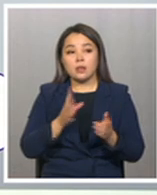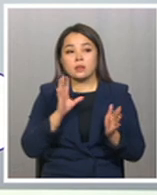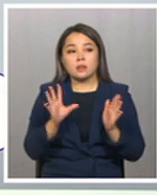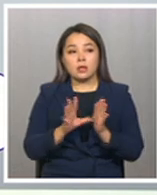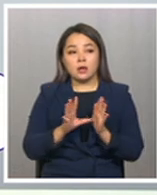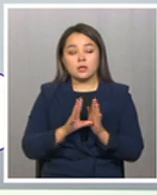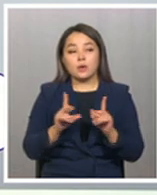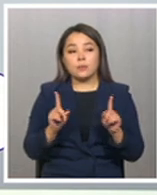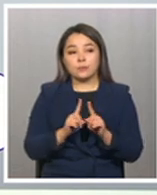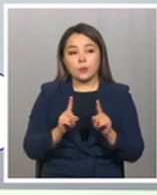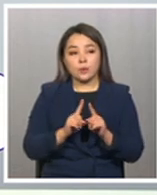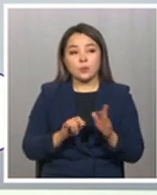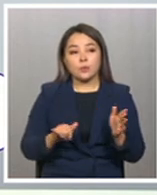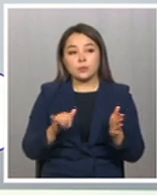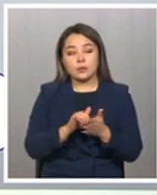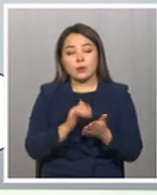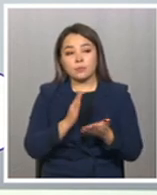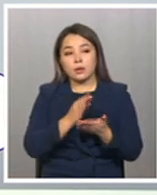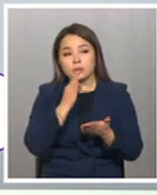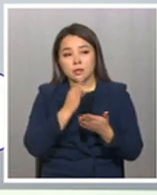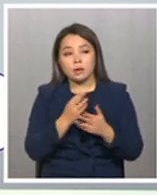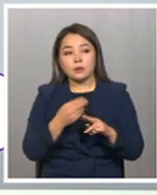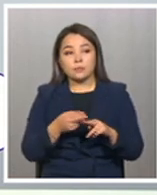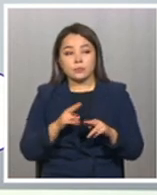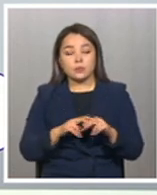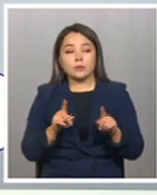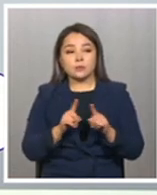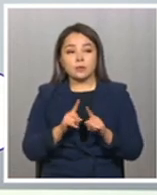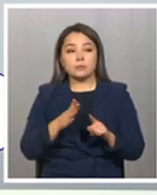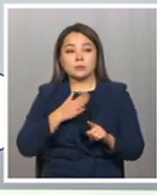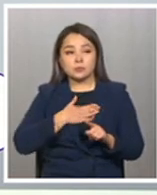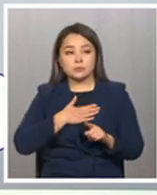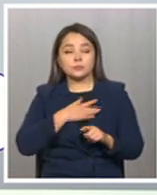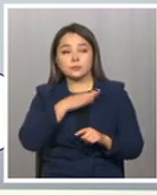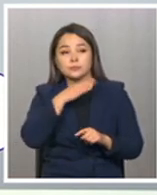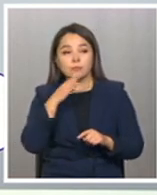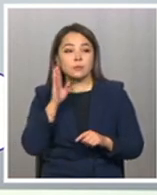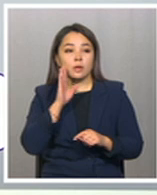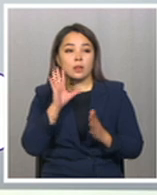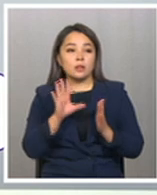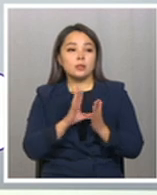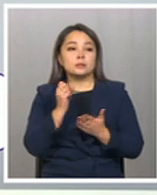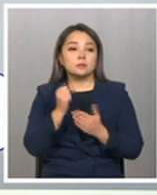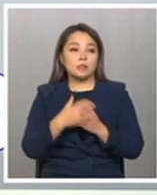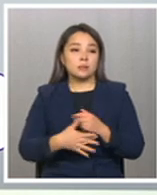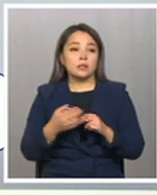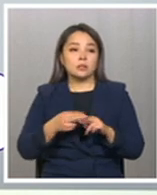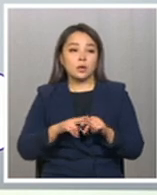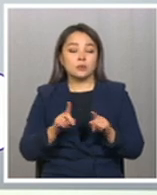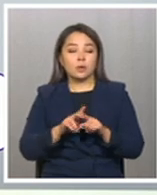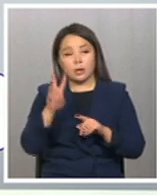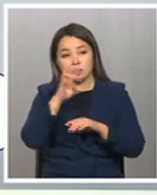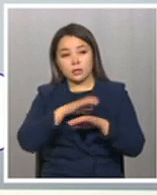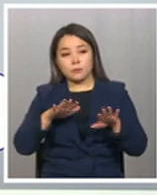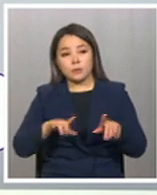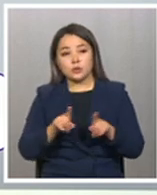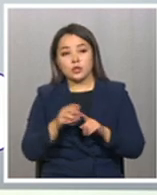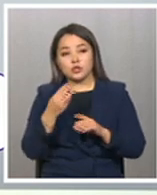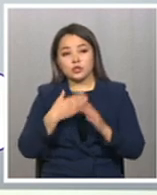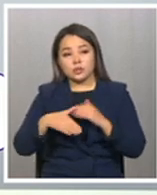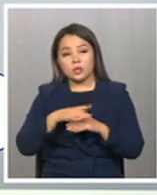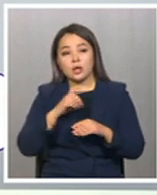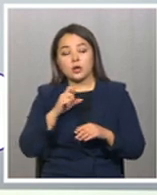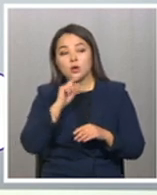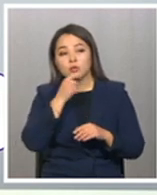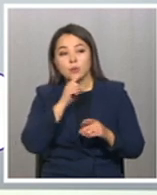энергиясы орны бар, яғни бұл жерде біз көптеген су электр станциялары ірі еліміздегі осы шығыс экономикалық аймақта